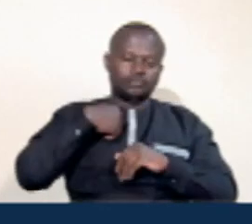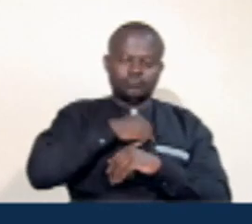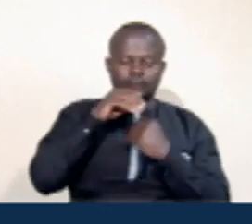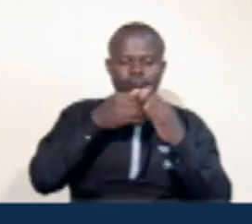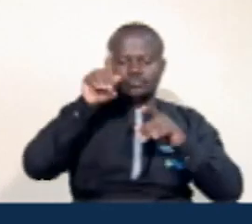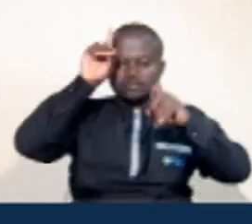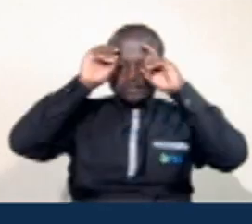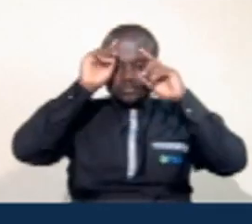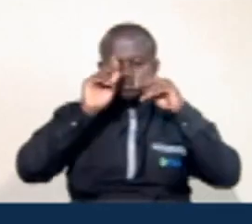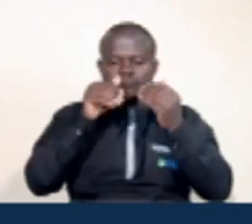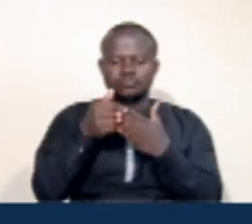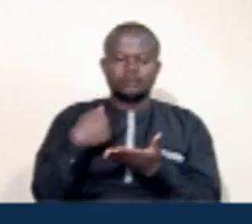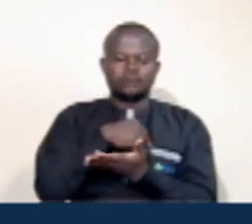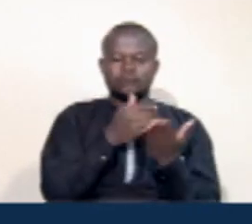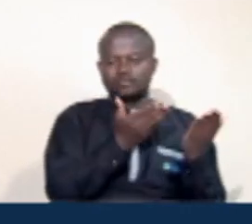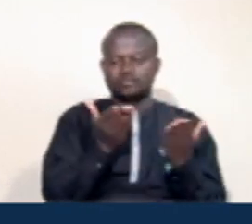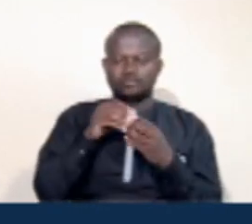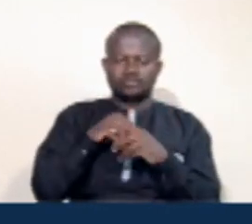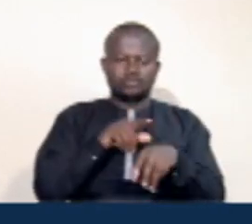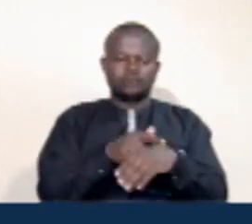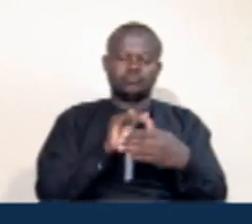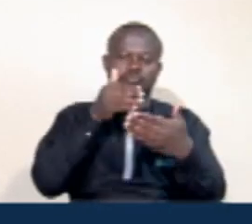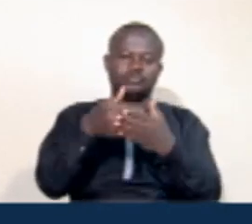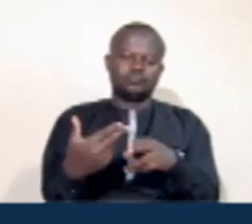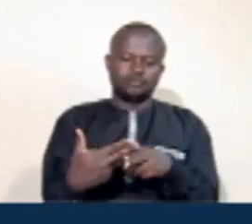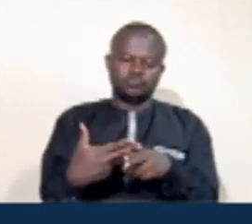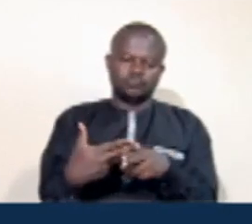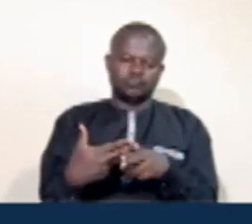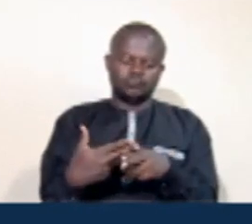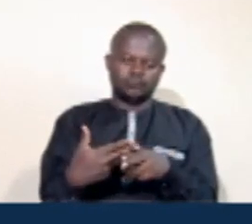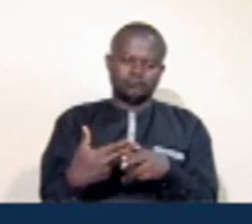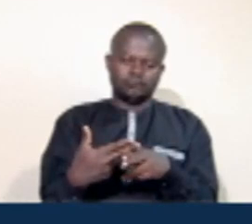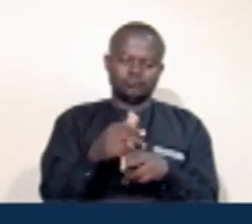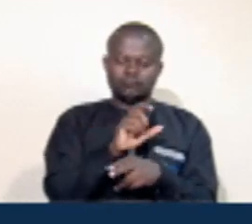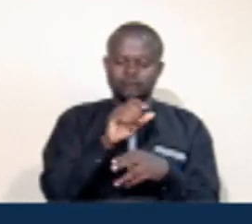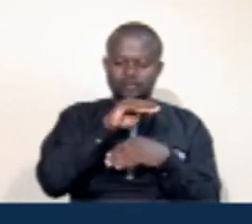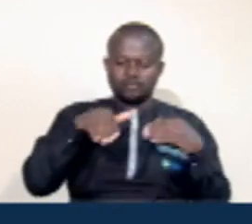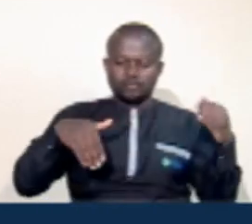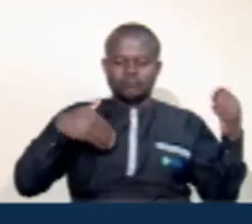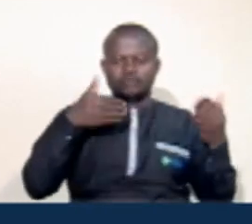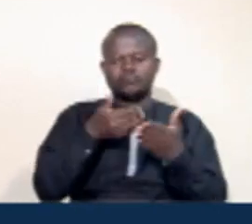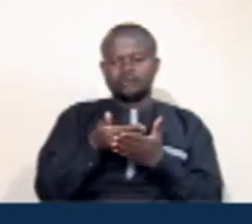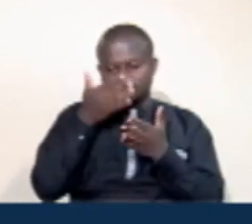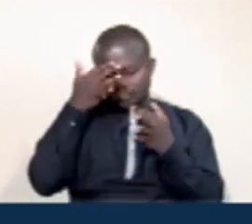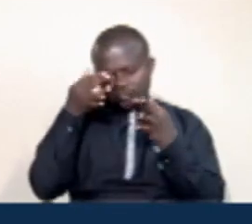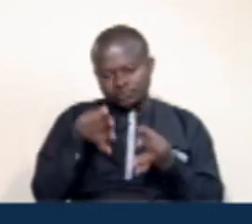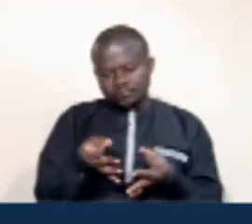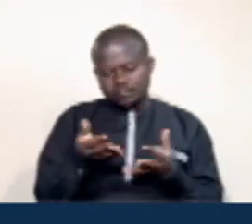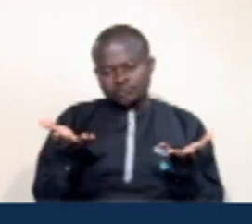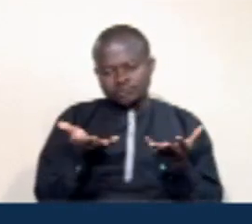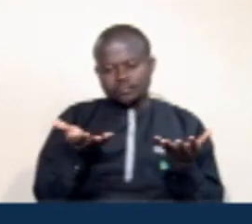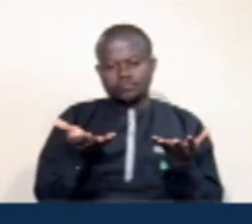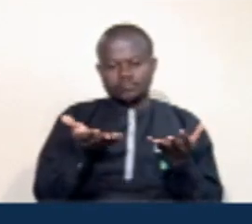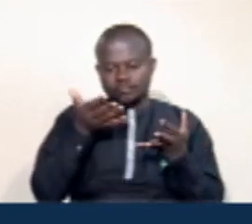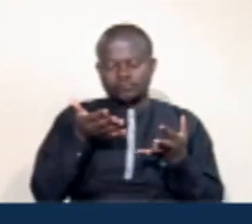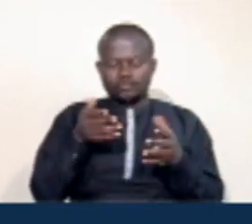bose urwanda ruzaba rwakiriye ndetse mu gihe kigera ku minsi hafi cyumweru cyose hari ingamba zihari zihariye nka